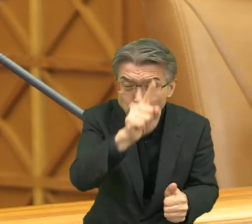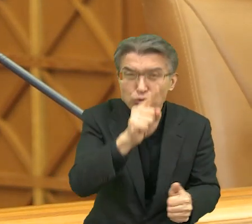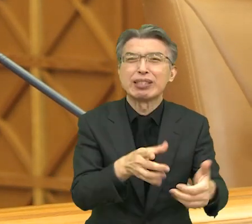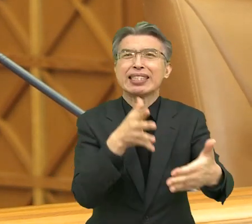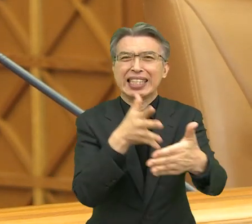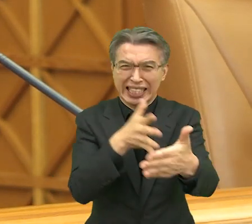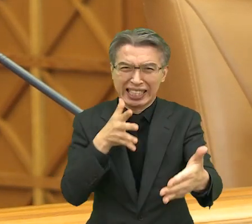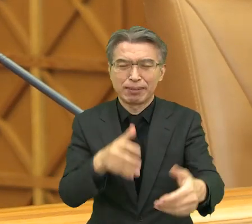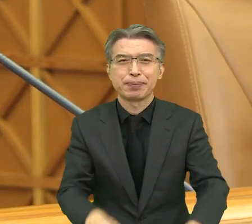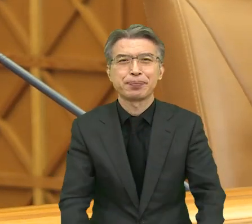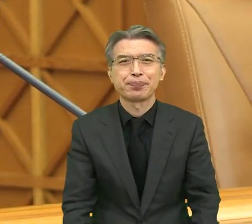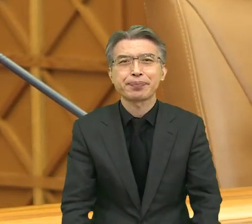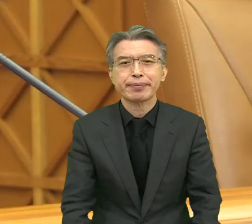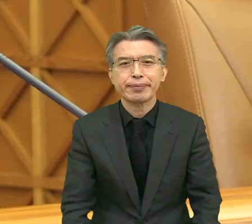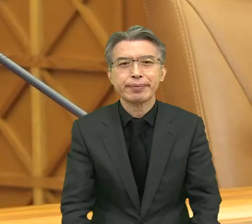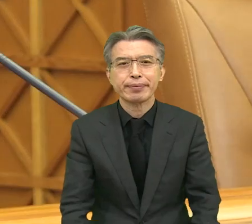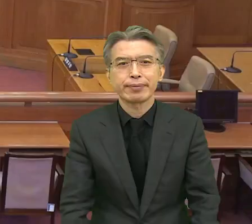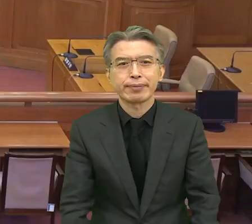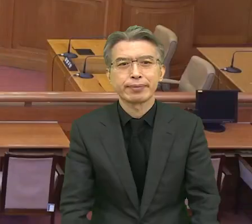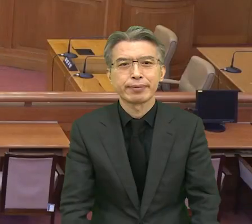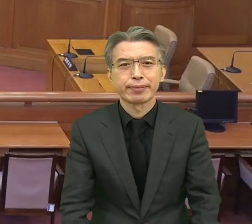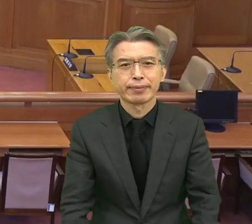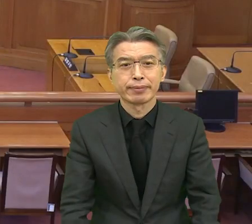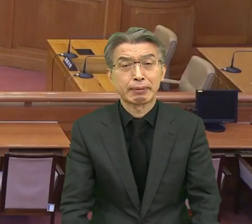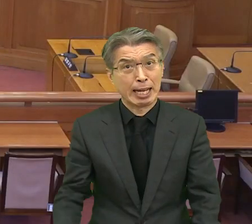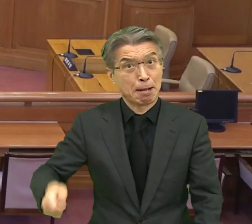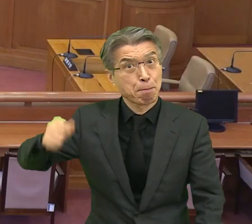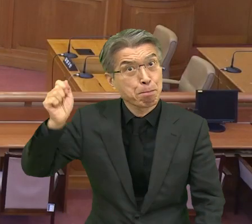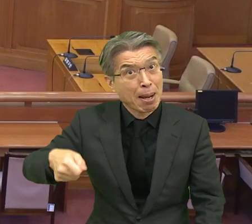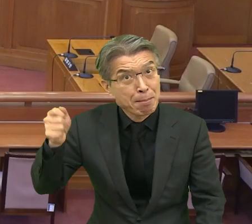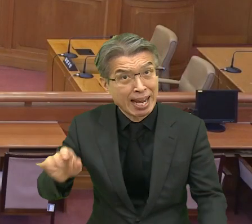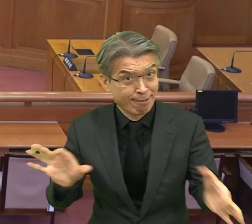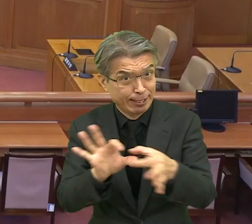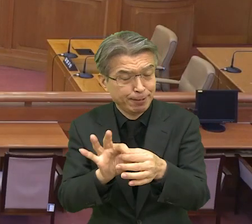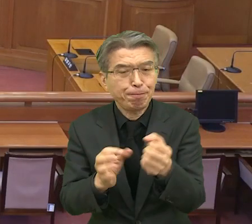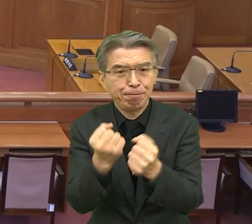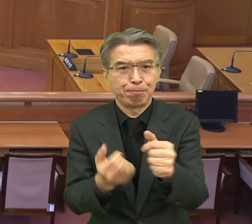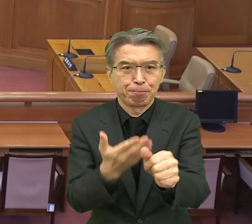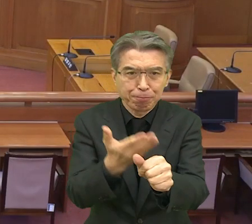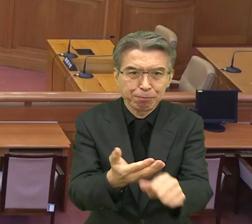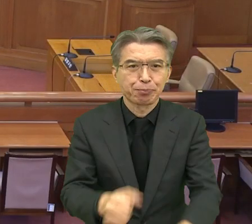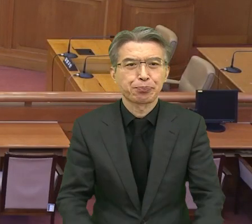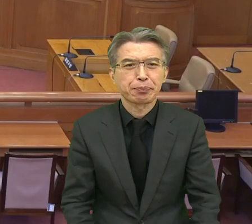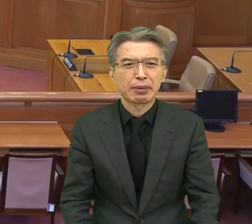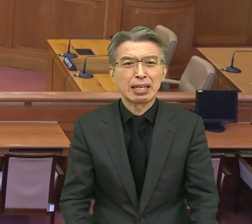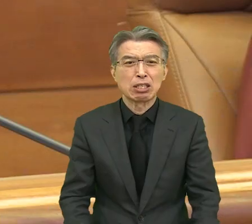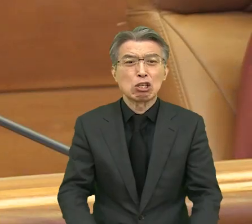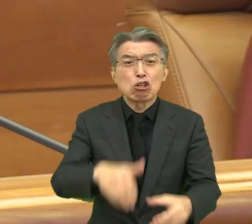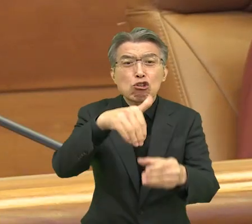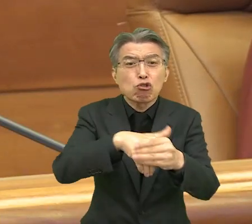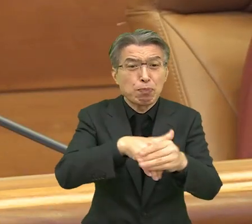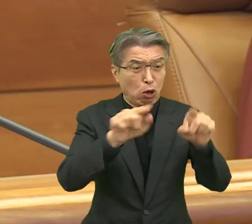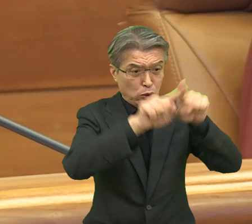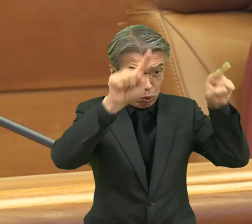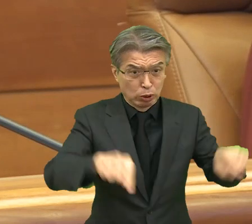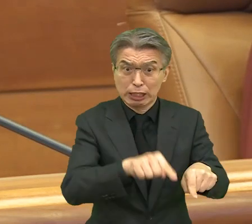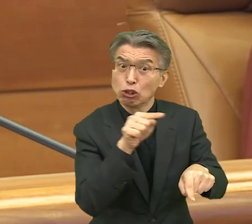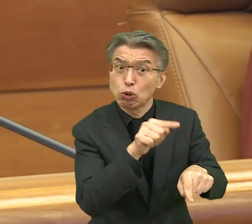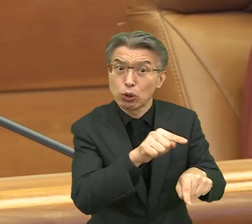청구를 모두 기각한다. 법정 의견의 요지를 말씀드리겠습니다. 투표